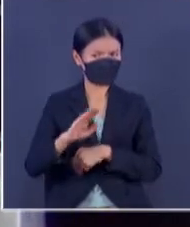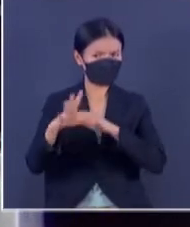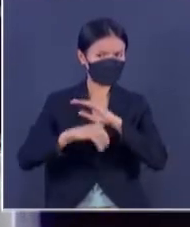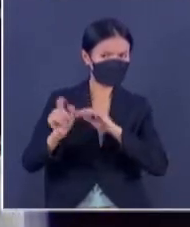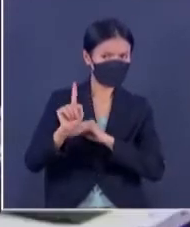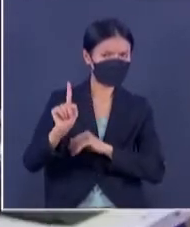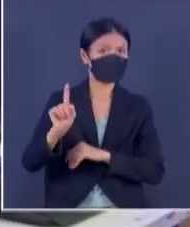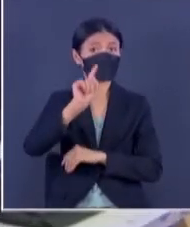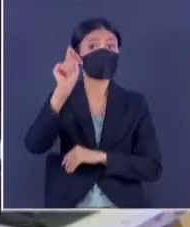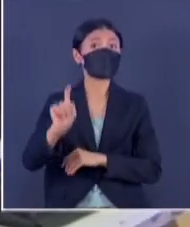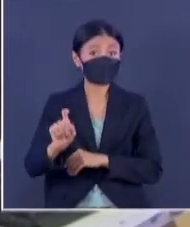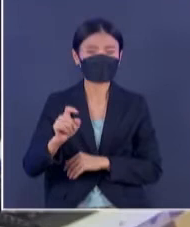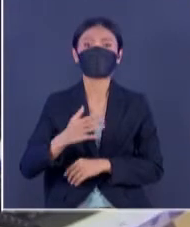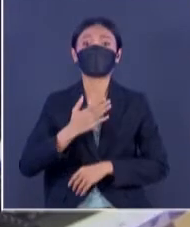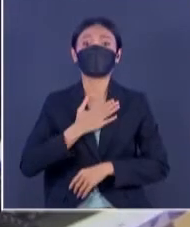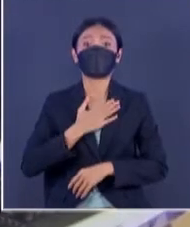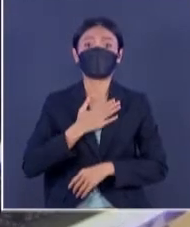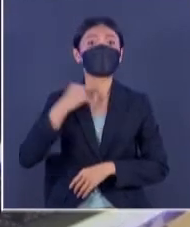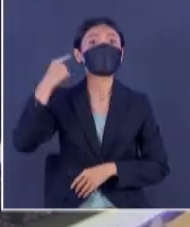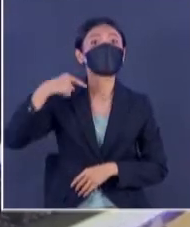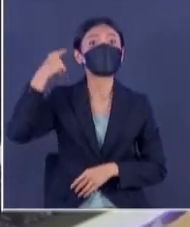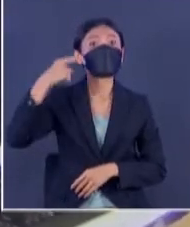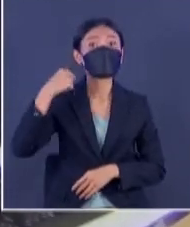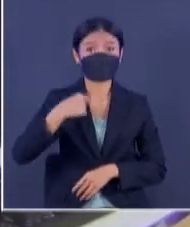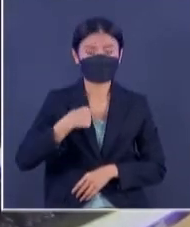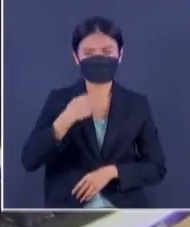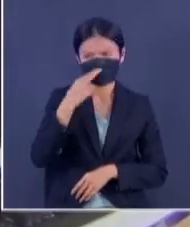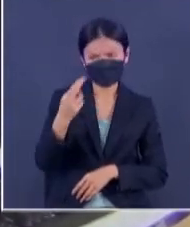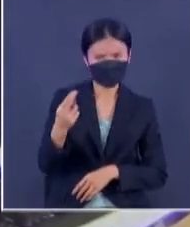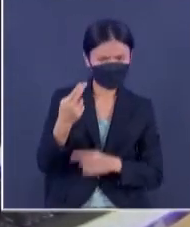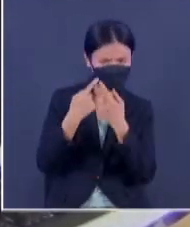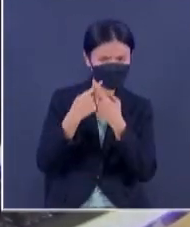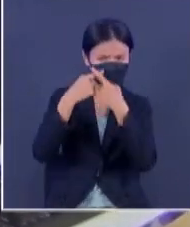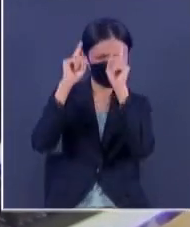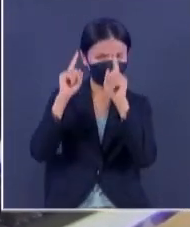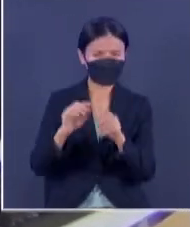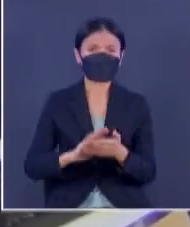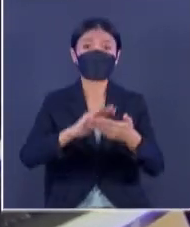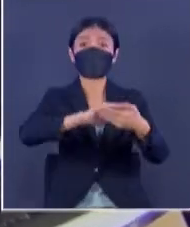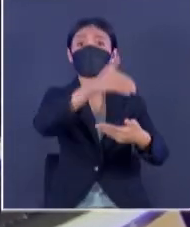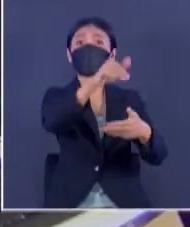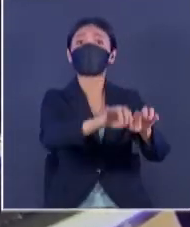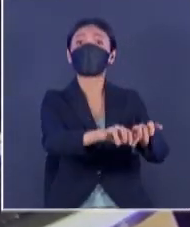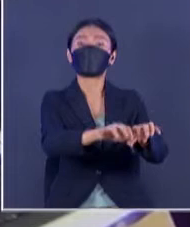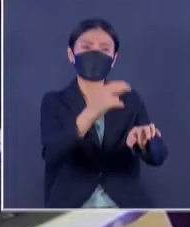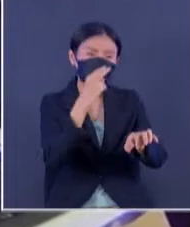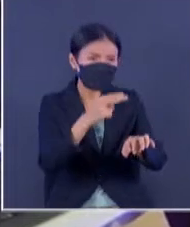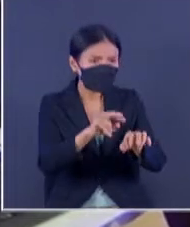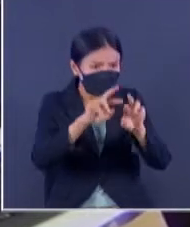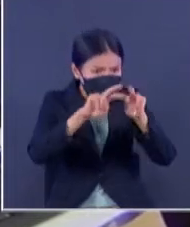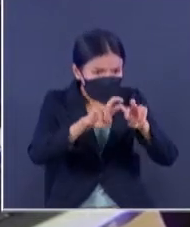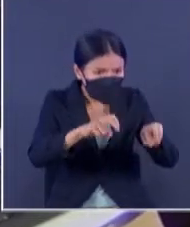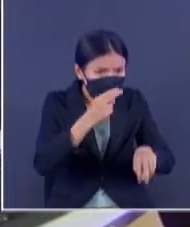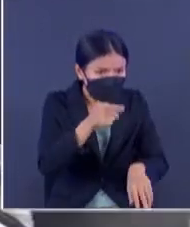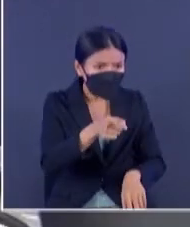ดนี้นะ ทีนี้เนี่ยพอจับสังเกตได้นะคะถึงความพิรุษเธอจึงตรวจสอบชื่อผู้ที่ซื้อทำประกันไว้ก่อนจะโ